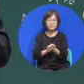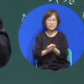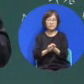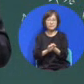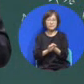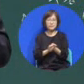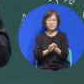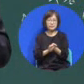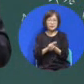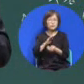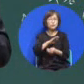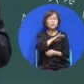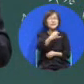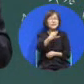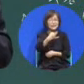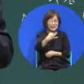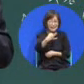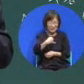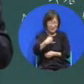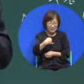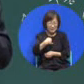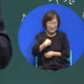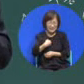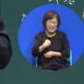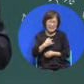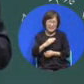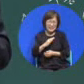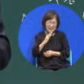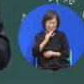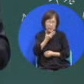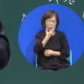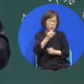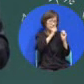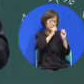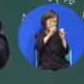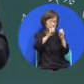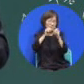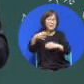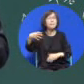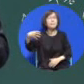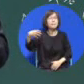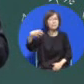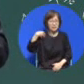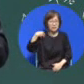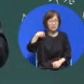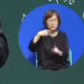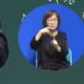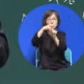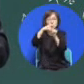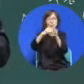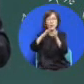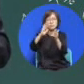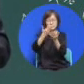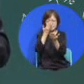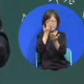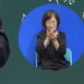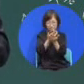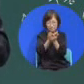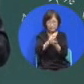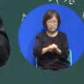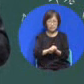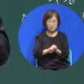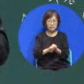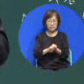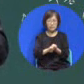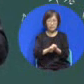all the forces of darkness? 참 복음을 전달하는 교회로 세워 주옵소서. Would you raise up as the church that can truly proclaim this gospel. 교회들이